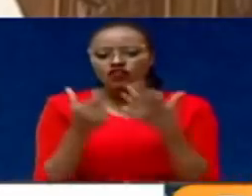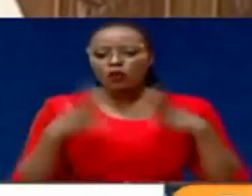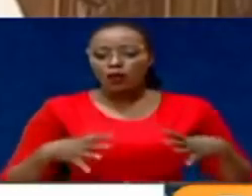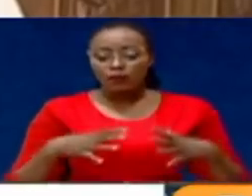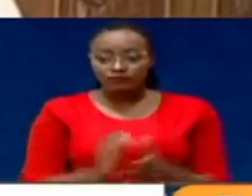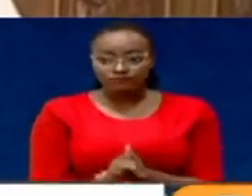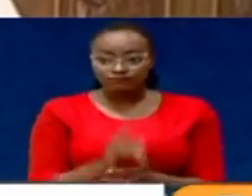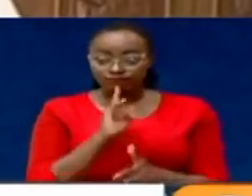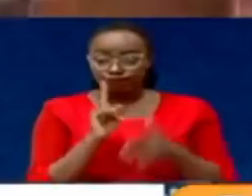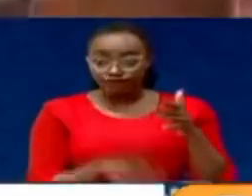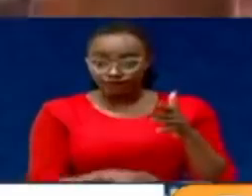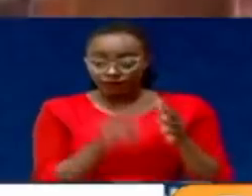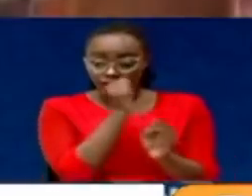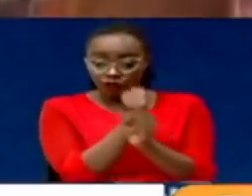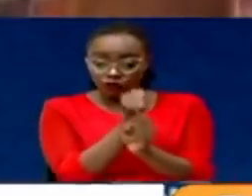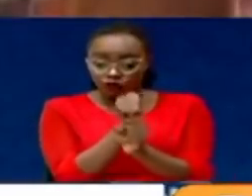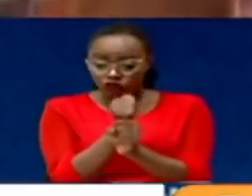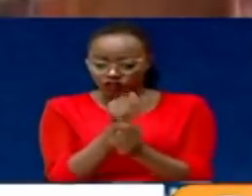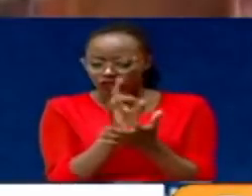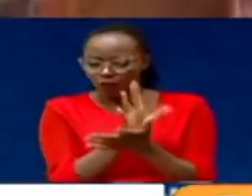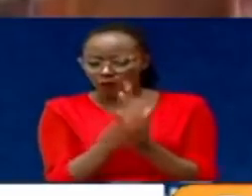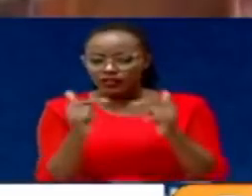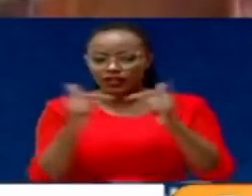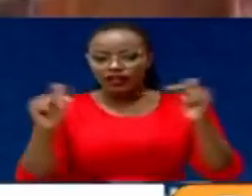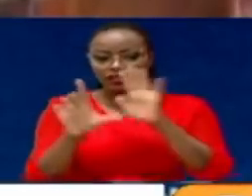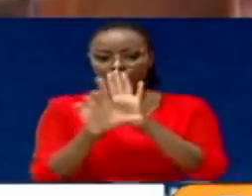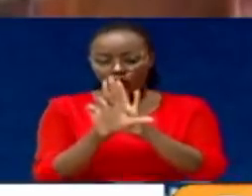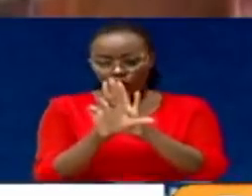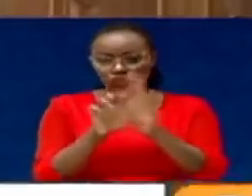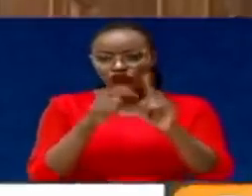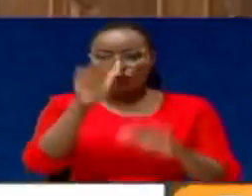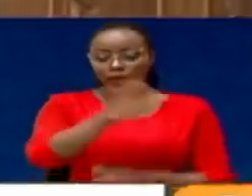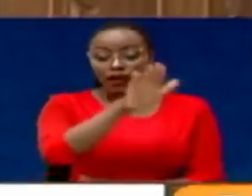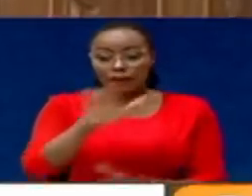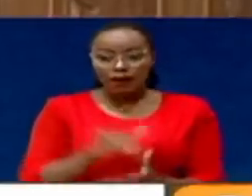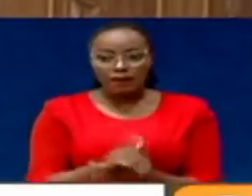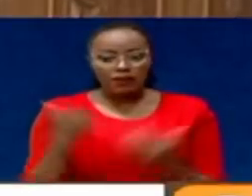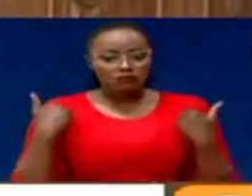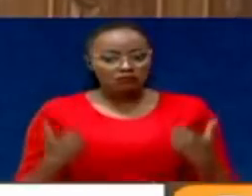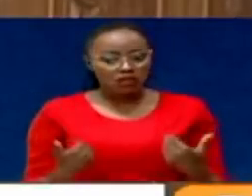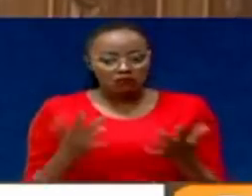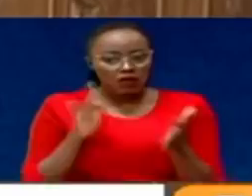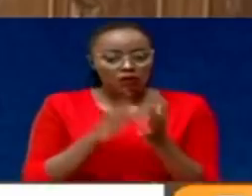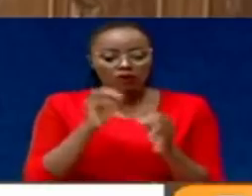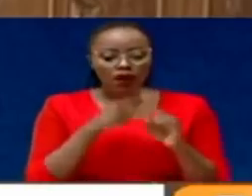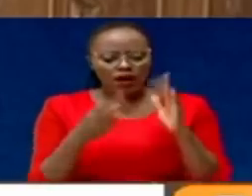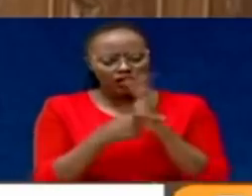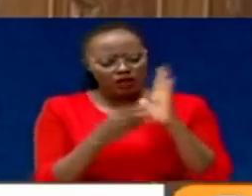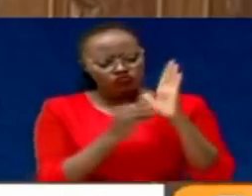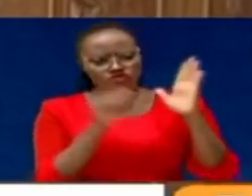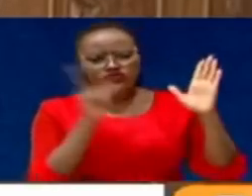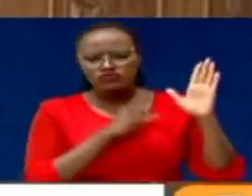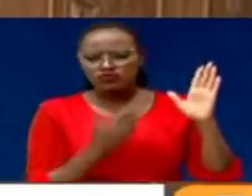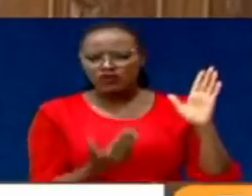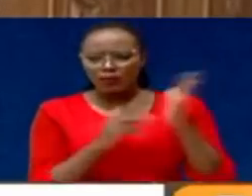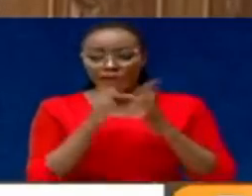Na akasema kwamba shughuli ya kumtimua ilikuwa kinyume na sheria za bunge. I did not log in, but my name was logged in.